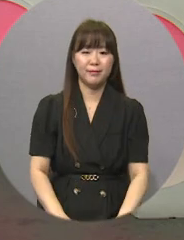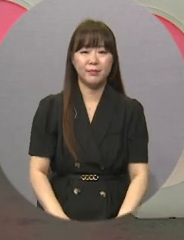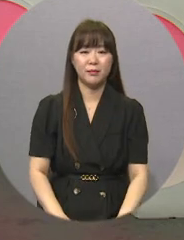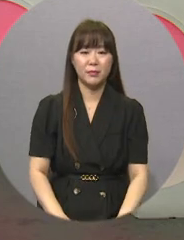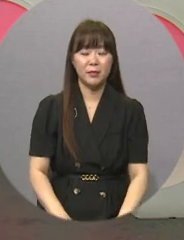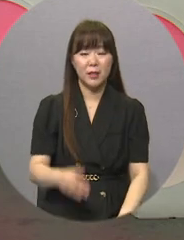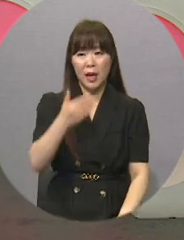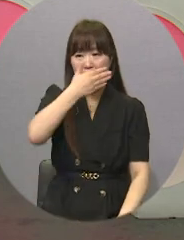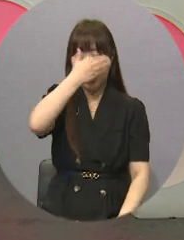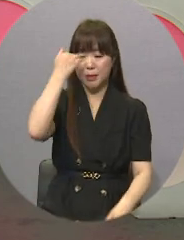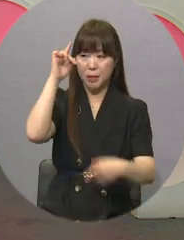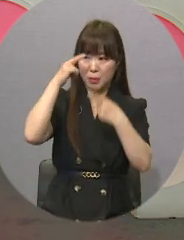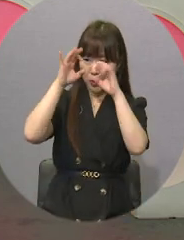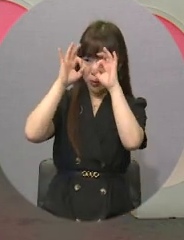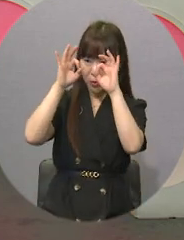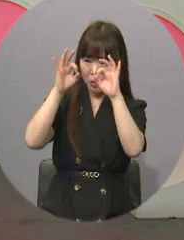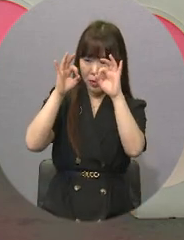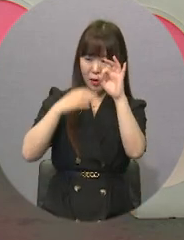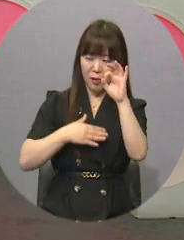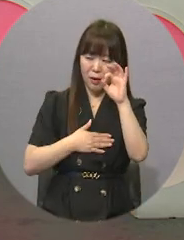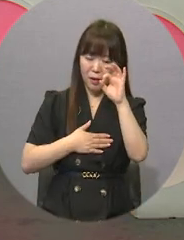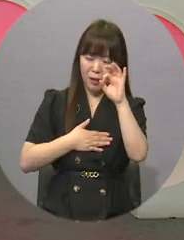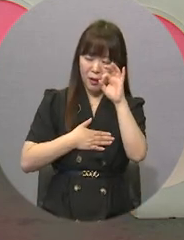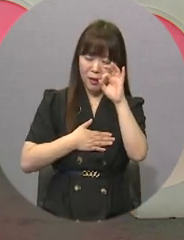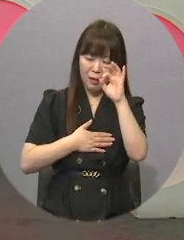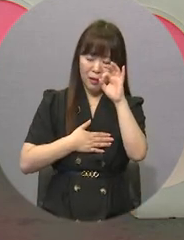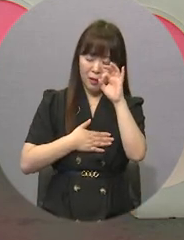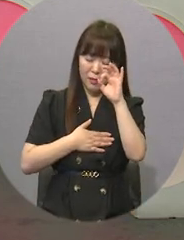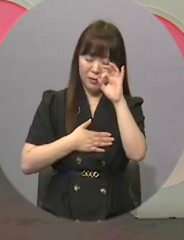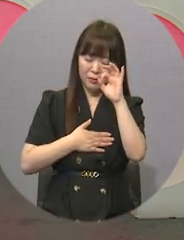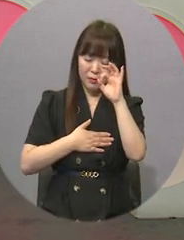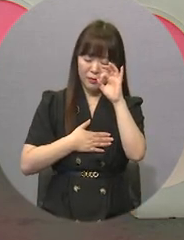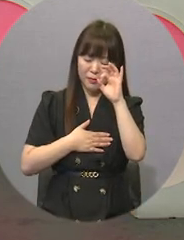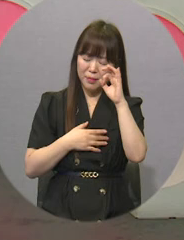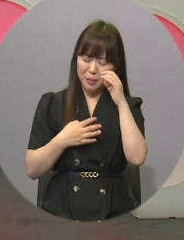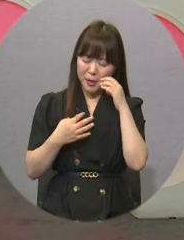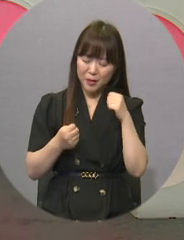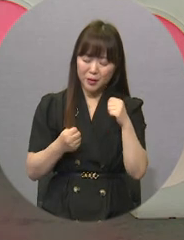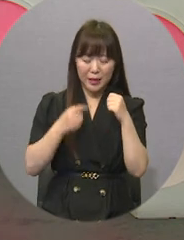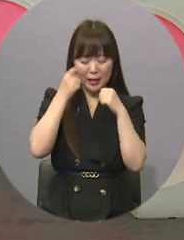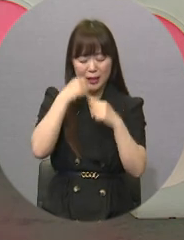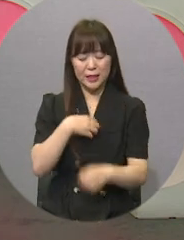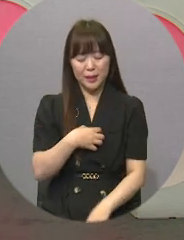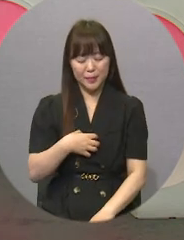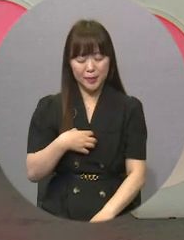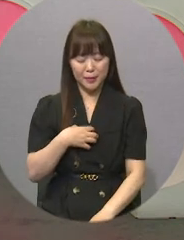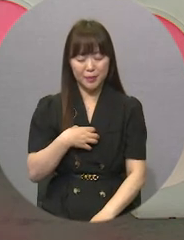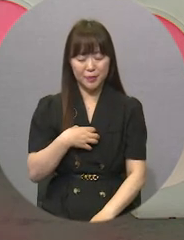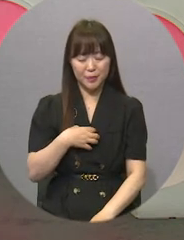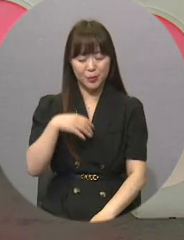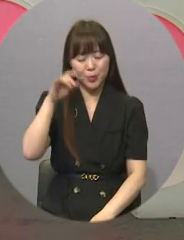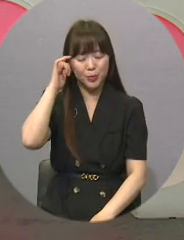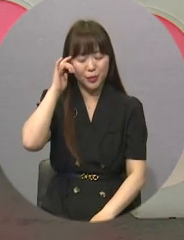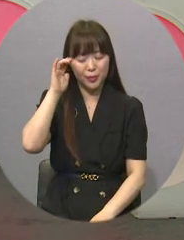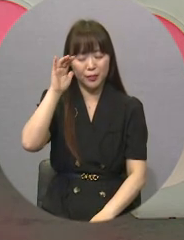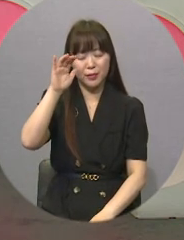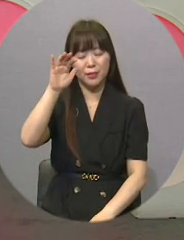할아버지 표정에서 여러 감정을 읽을 수가 있었습니다. 슬픔,